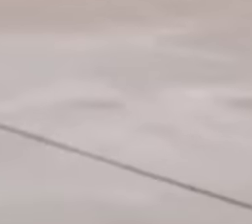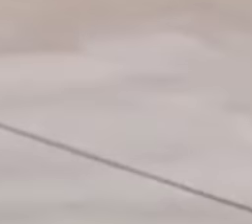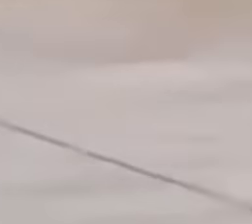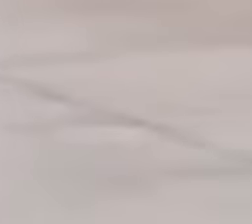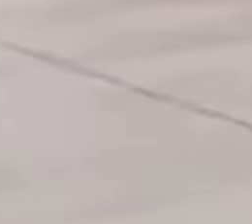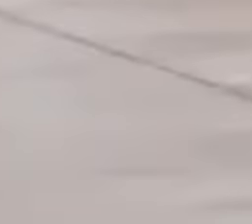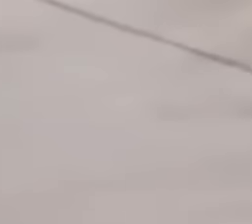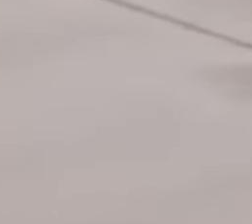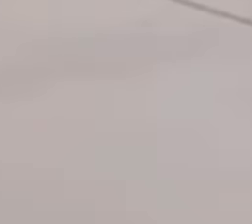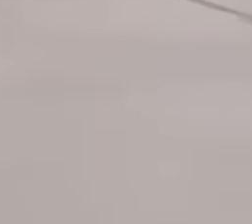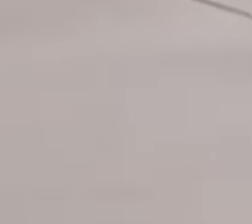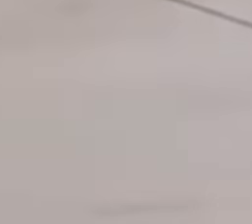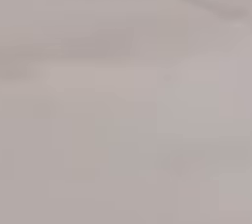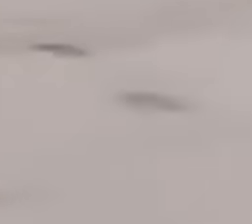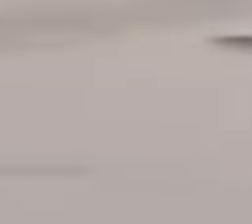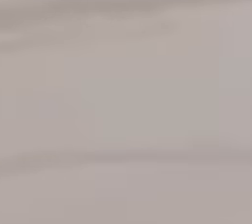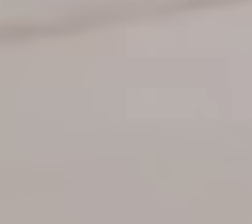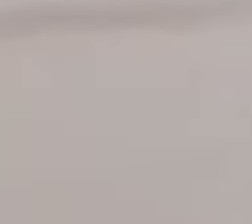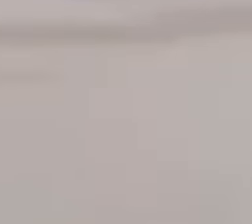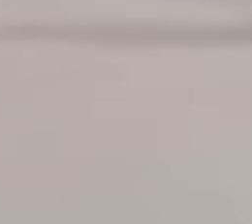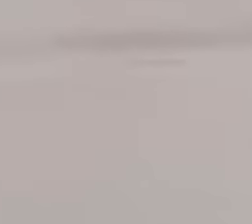yang terdampak banjir.